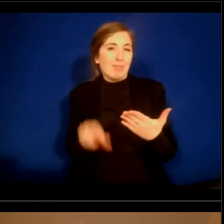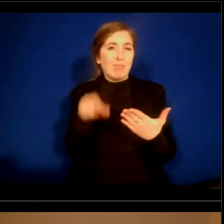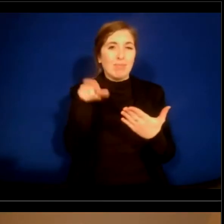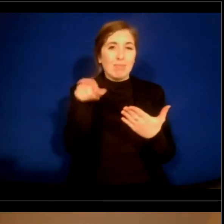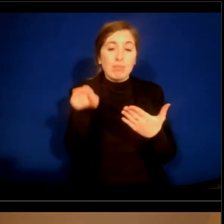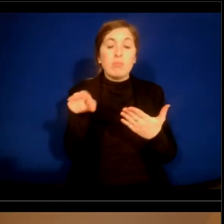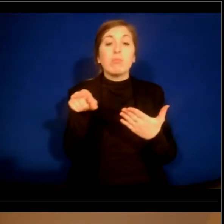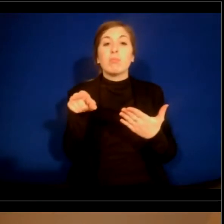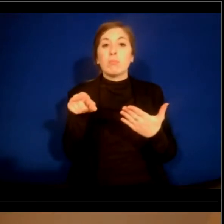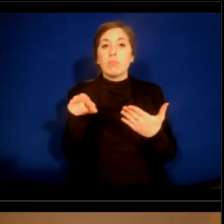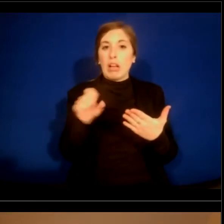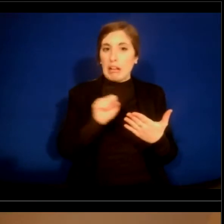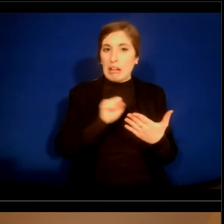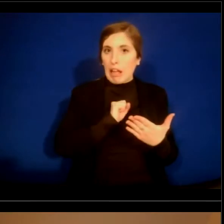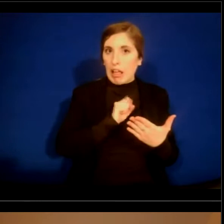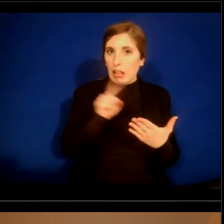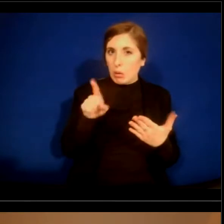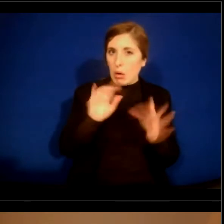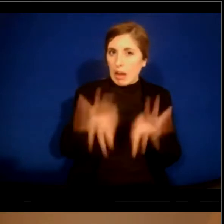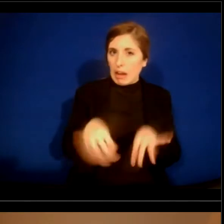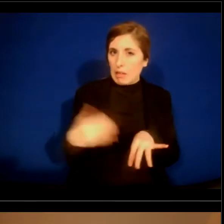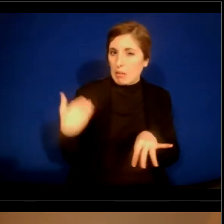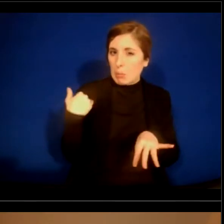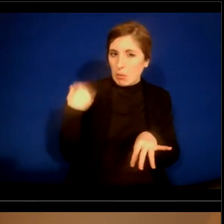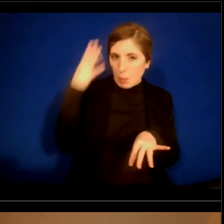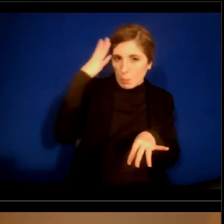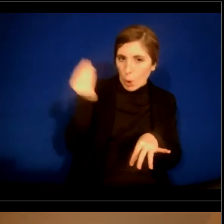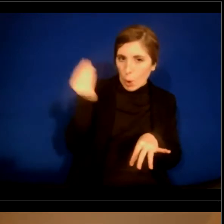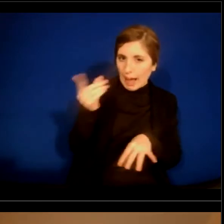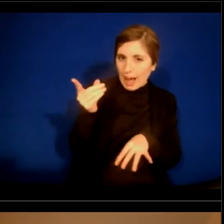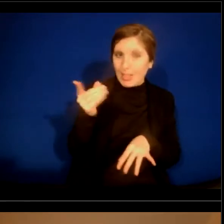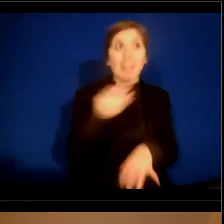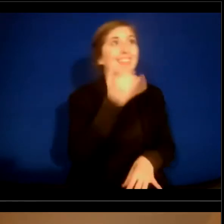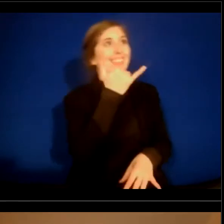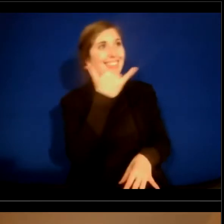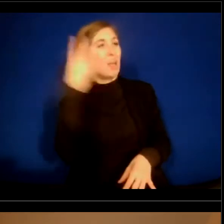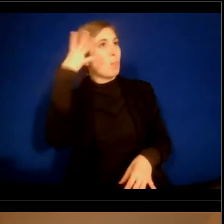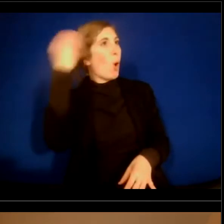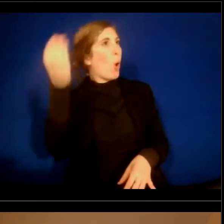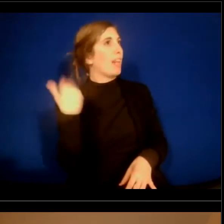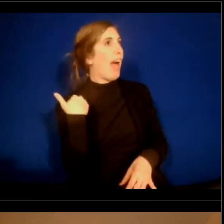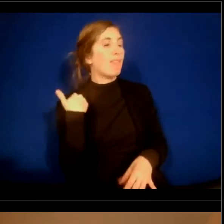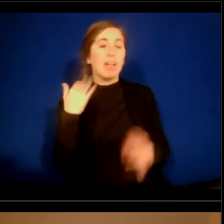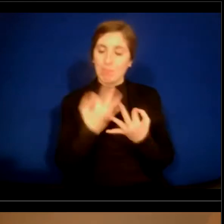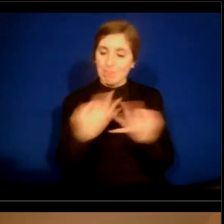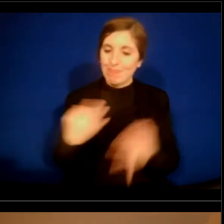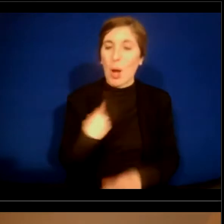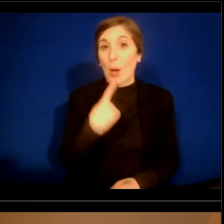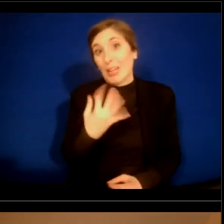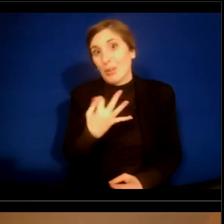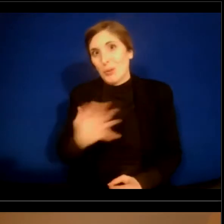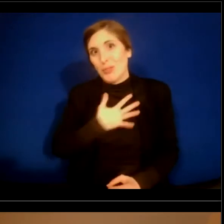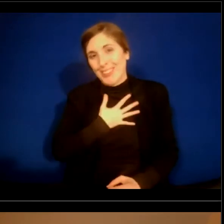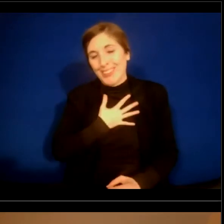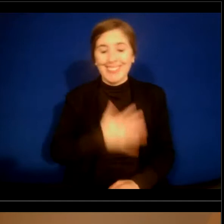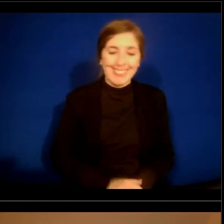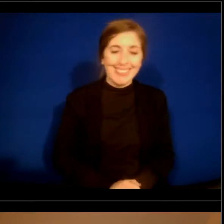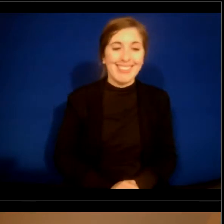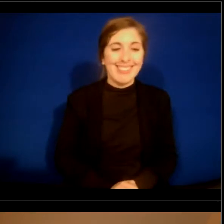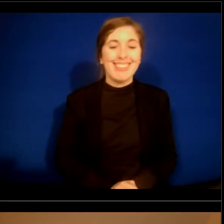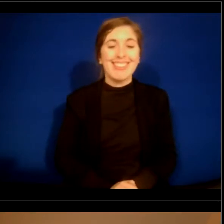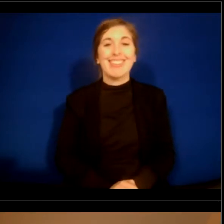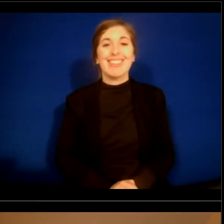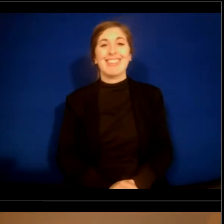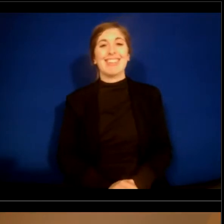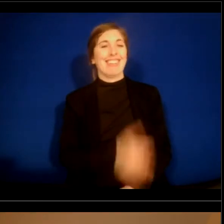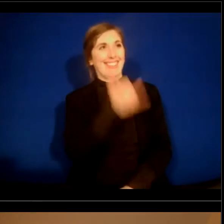adesso non vorrei sbagliarmi, stavo per dire dalla Moldavia. Dalla Moldavia, sì, Ho esatto. detto giusto, benissimo, È perfetto. giusto. Buonasera.